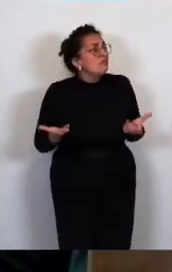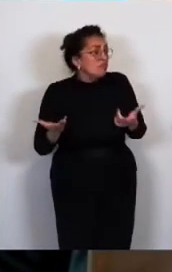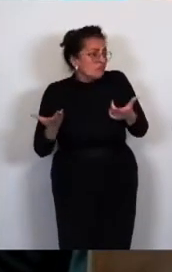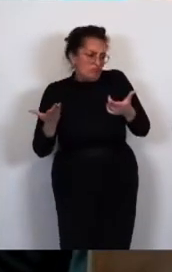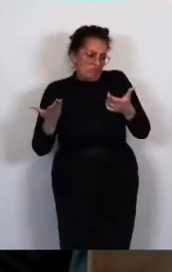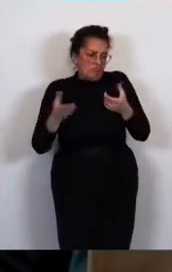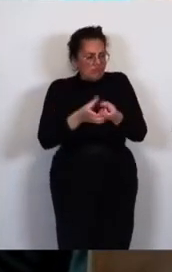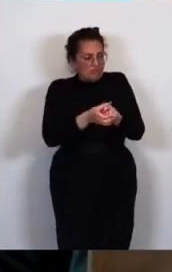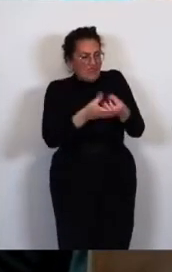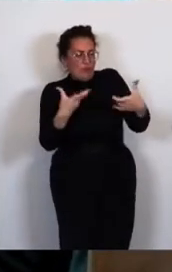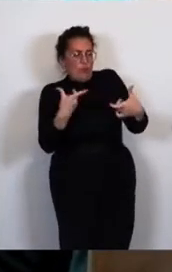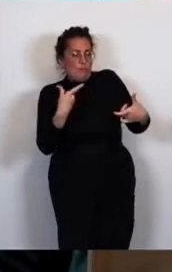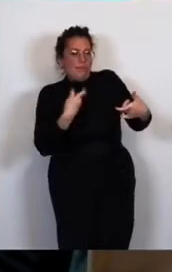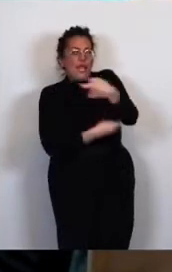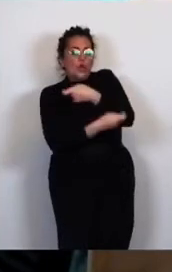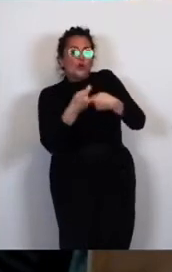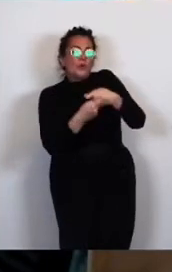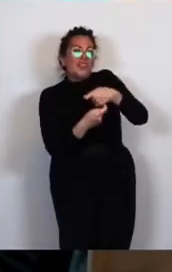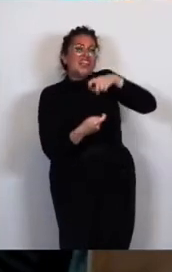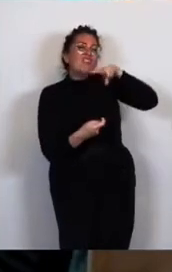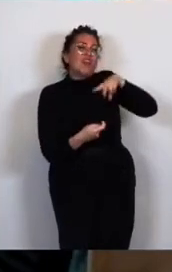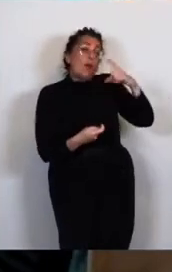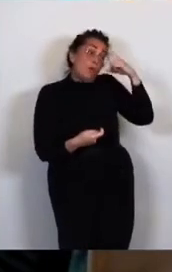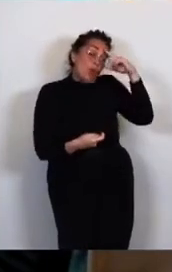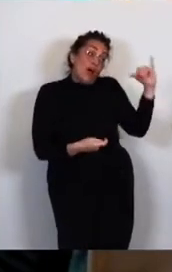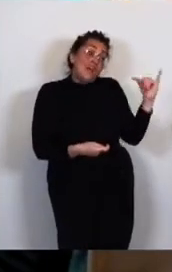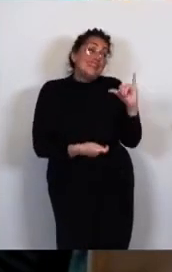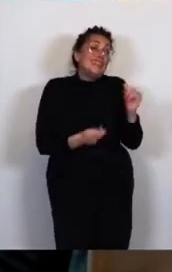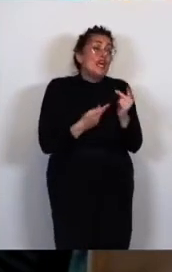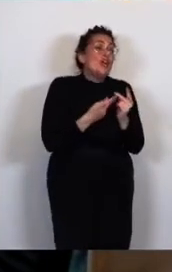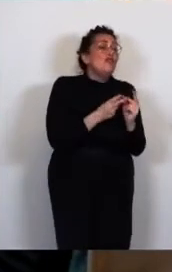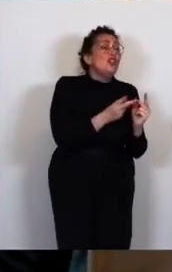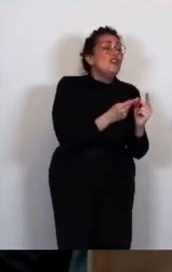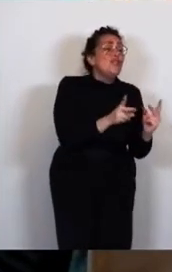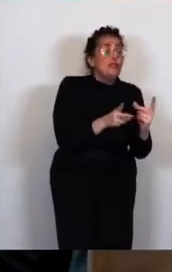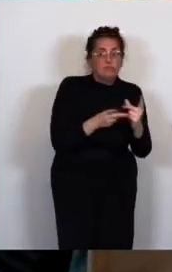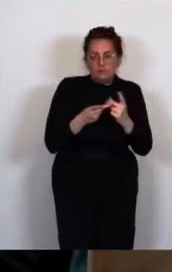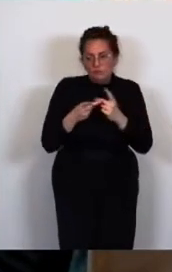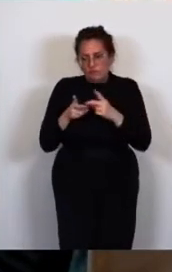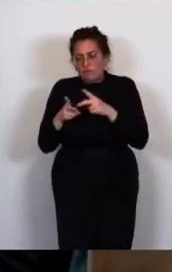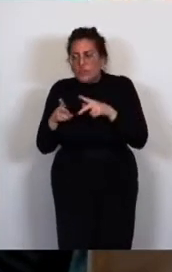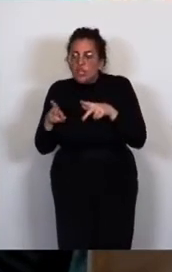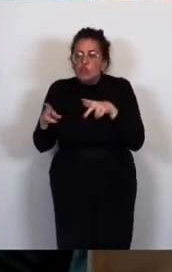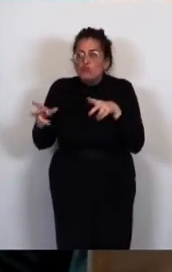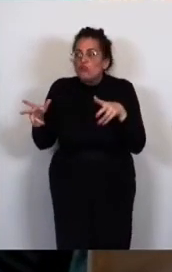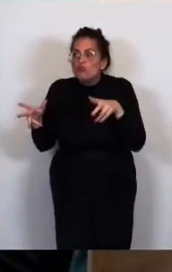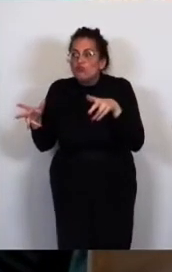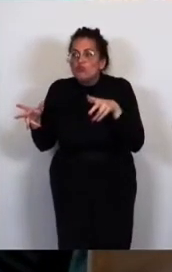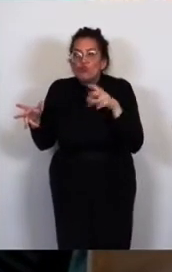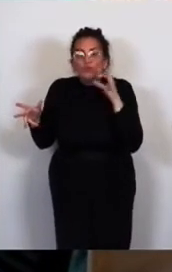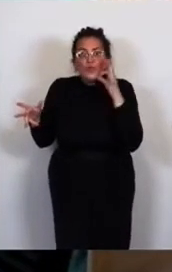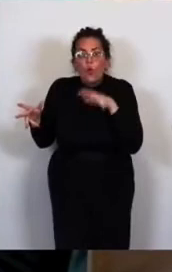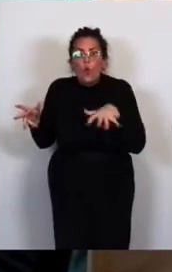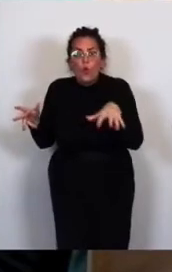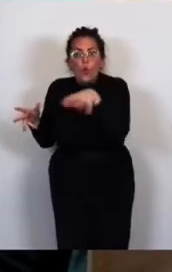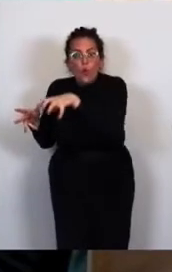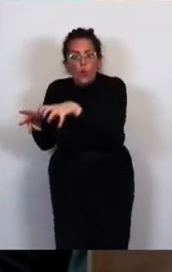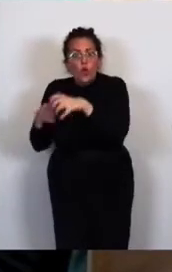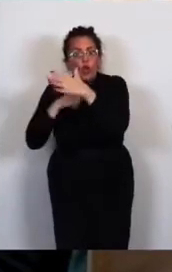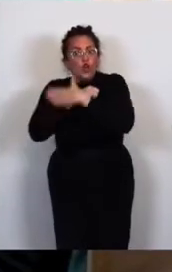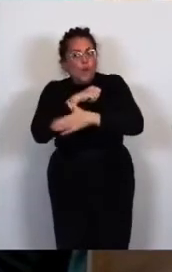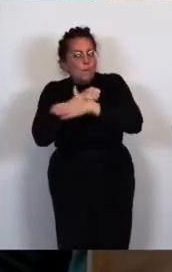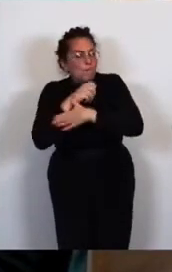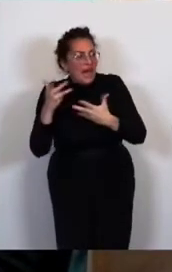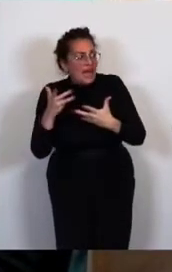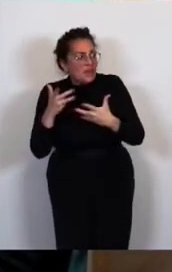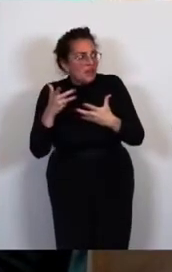autour de métropoles desservies au détriment des villes moyennes et des territoires ruraux seulement traversés. Ces